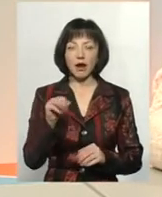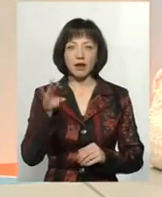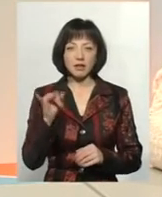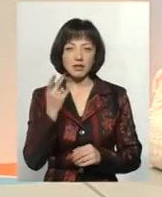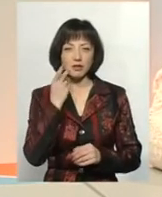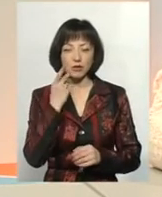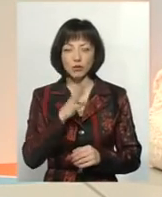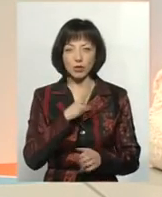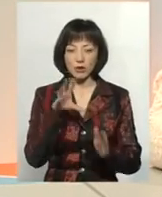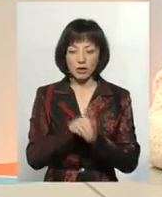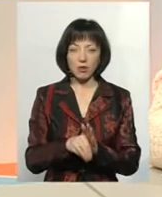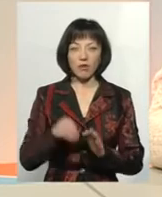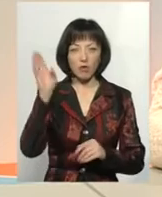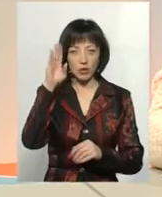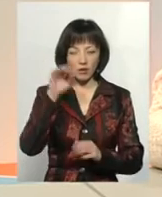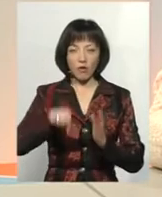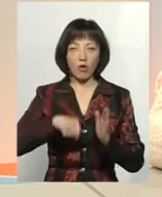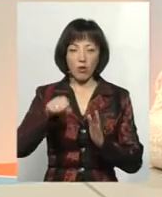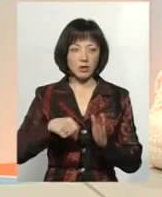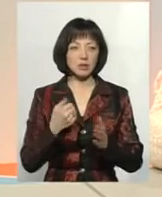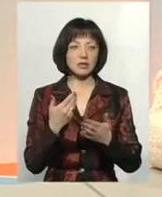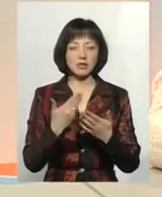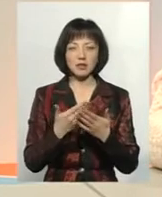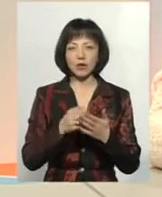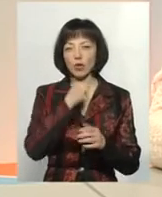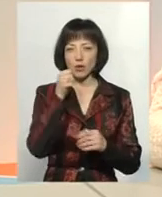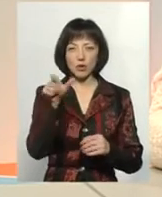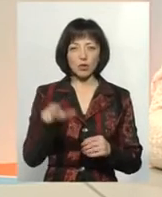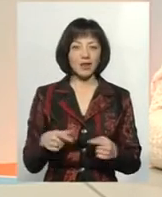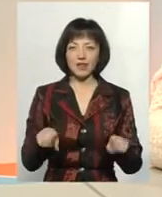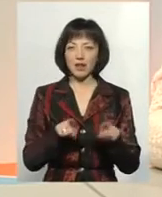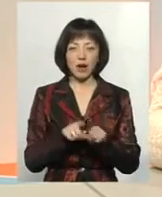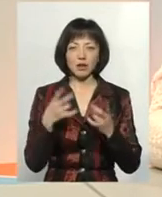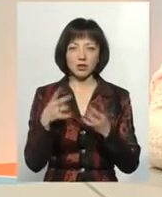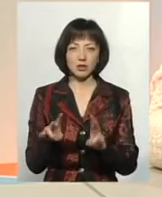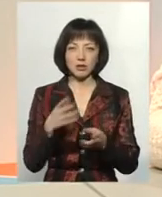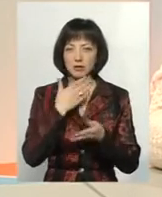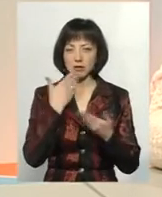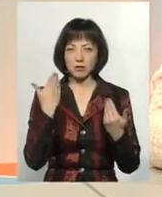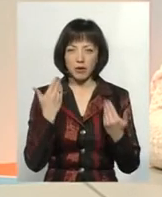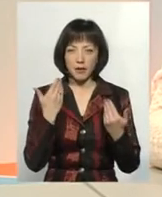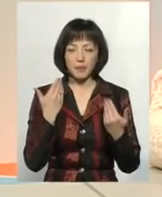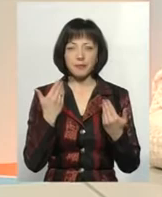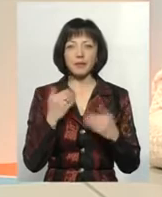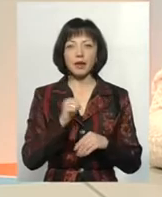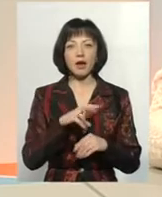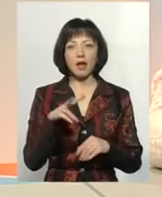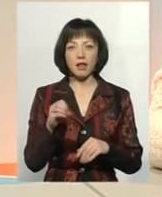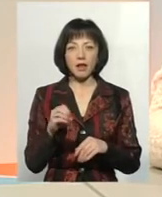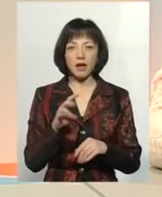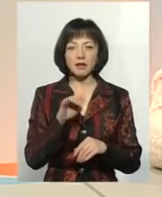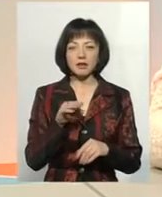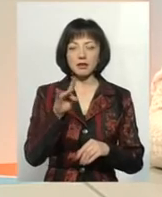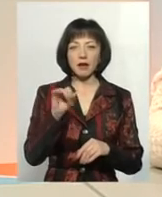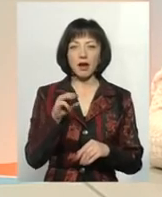якихось невеликих кількостях в колодязях. І взагалі, ну, для людей, для дорослої людини вона не така, не така критична, але нітратне